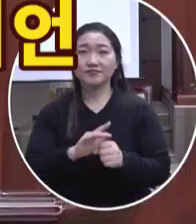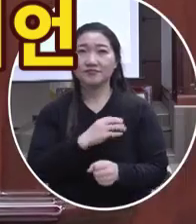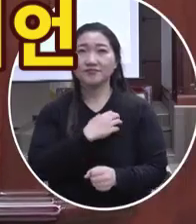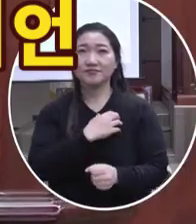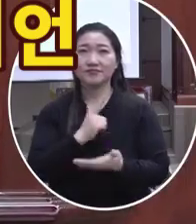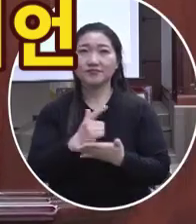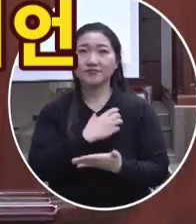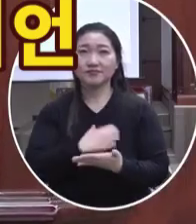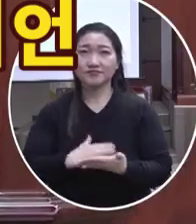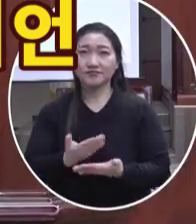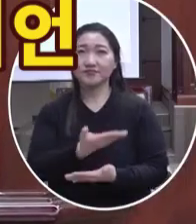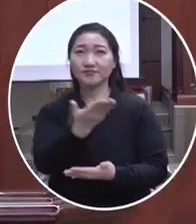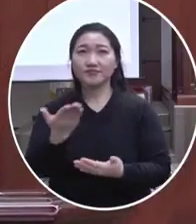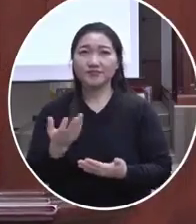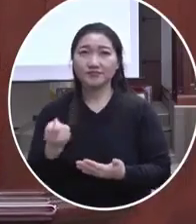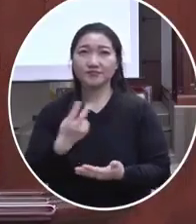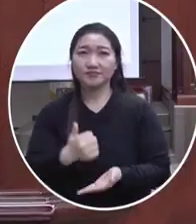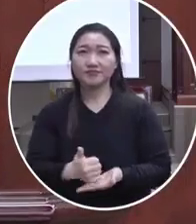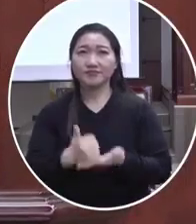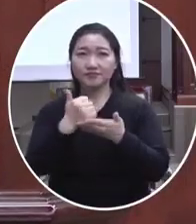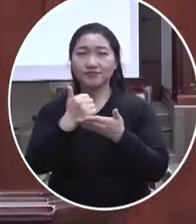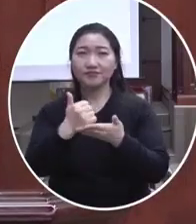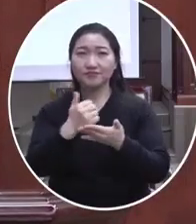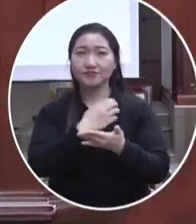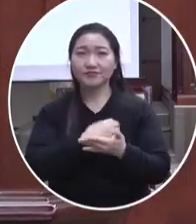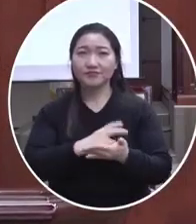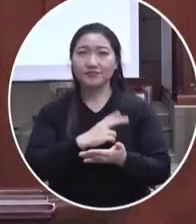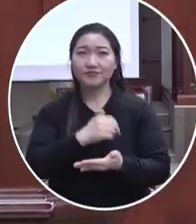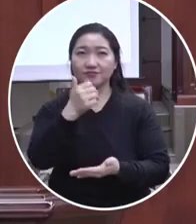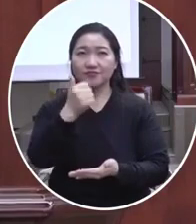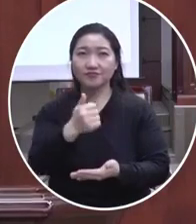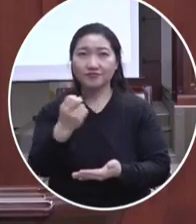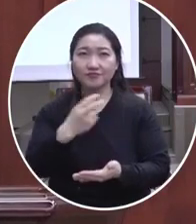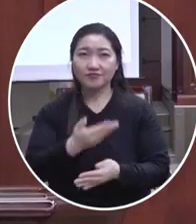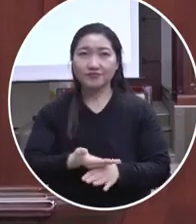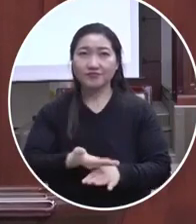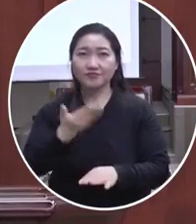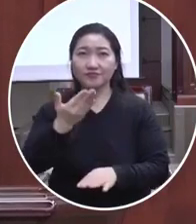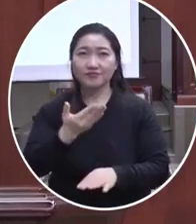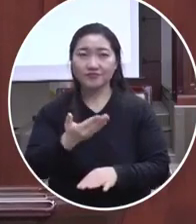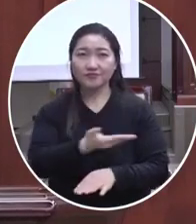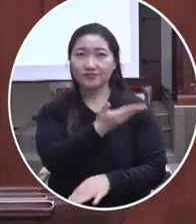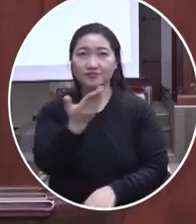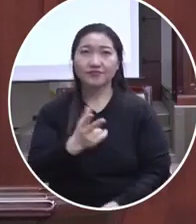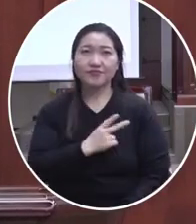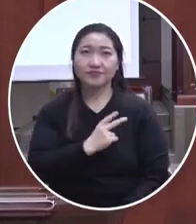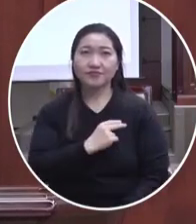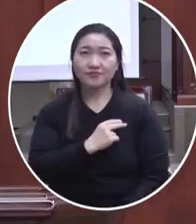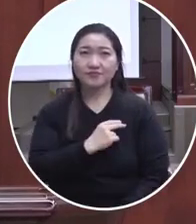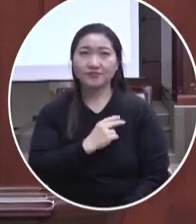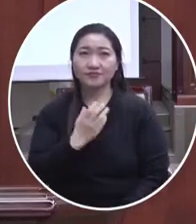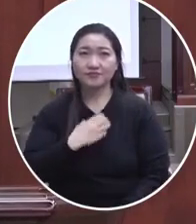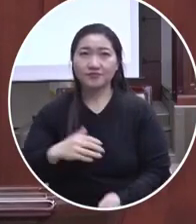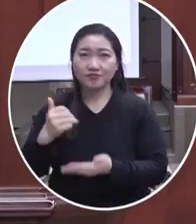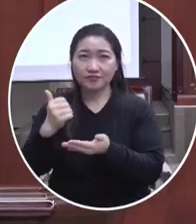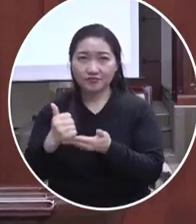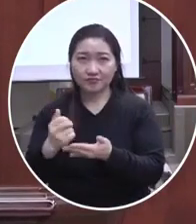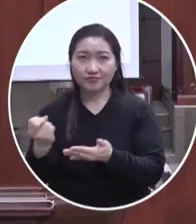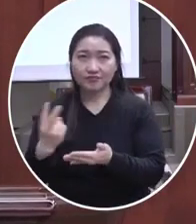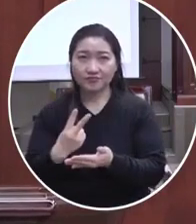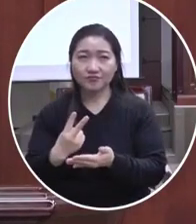사랑하는 노원 구민 여러분, 존경하는 김준성 의장님을 비롯한 선배 동료 의원 여러분, 오승로